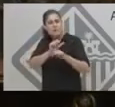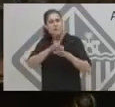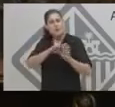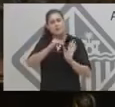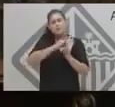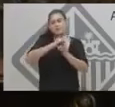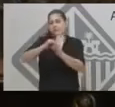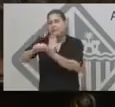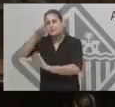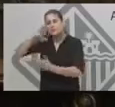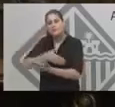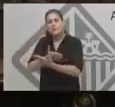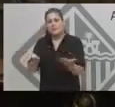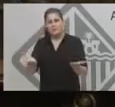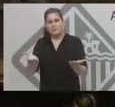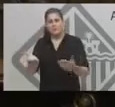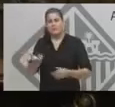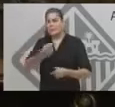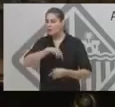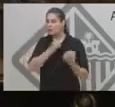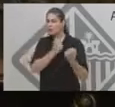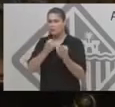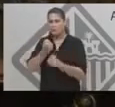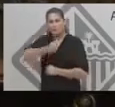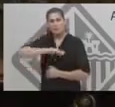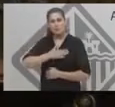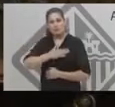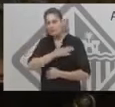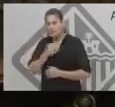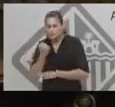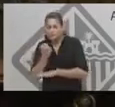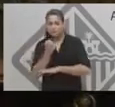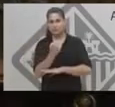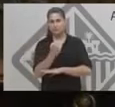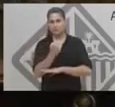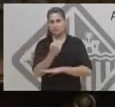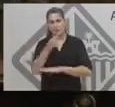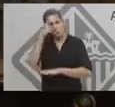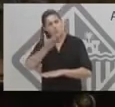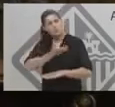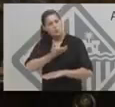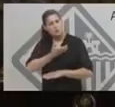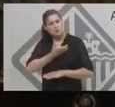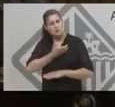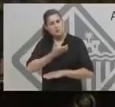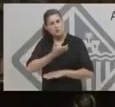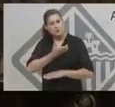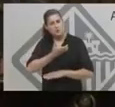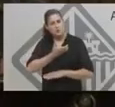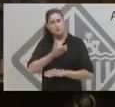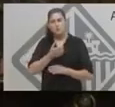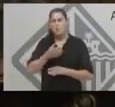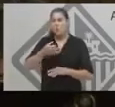tots els ciutadans. Des de la nostra institució volem potenciar les infraestructures culturals municipals, però no només hem de ser un